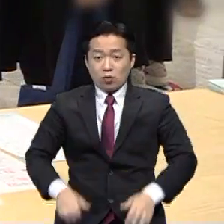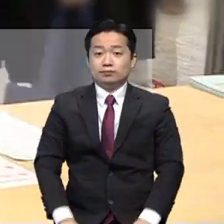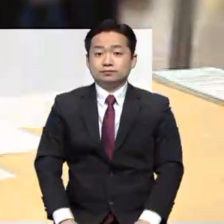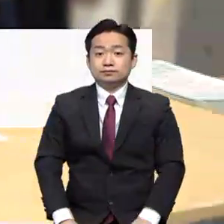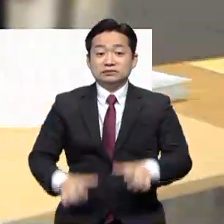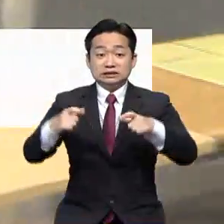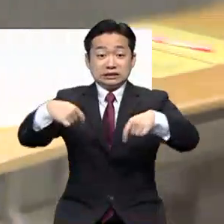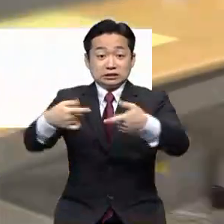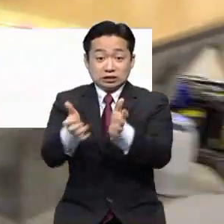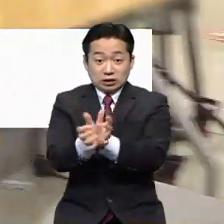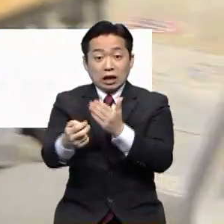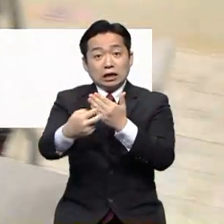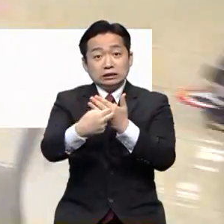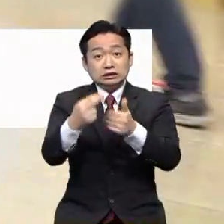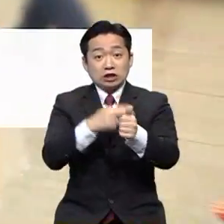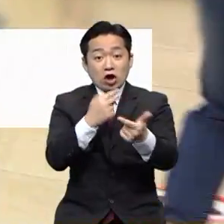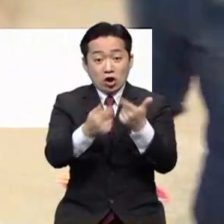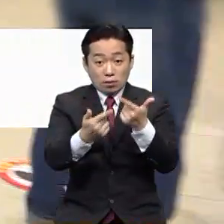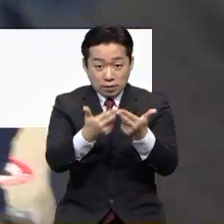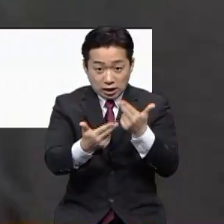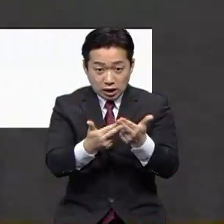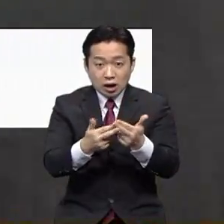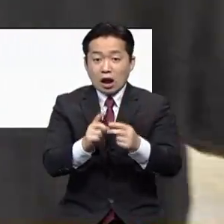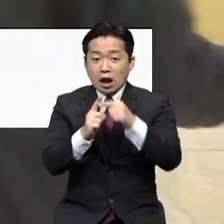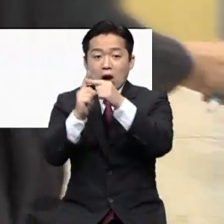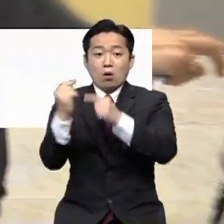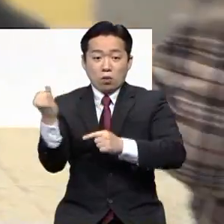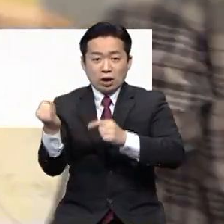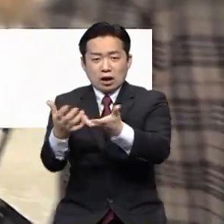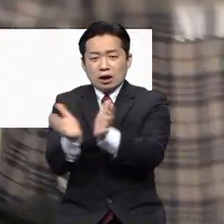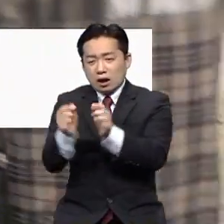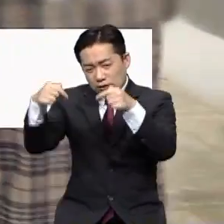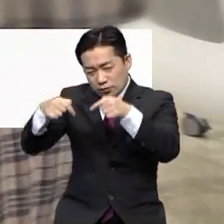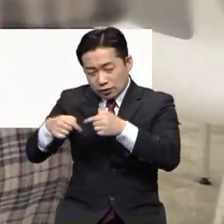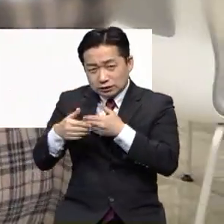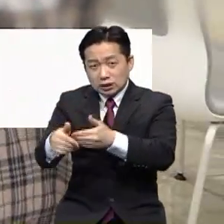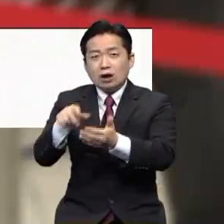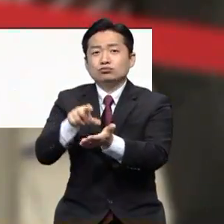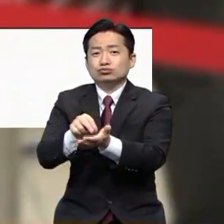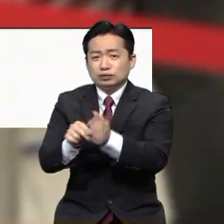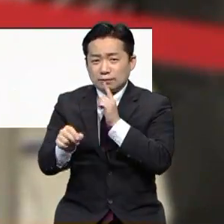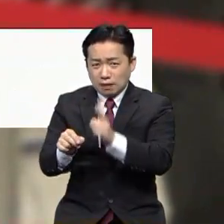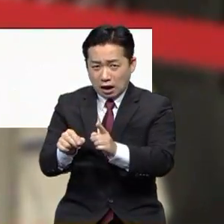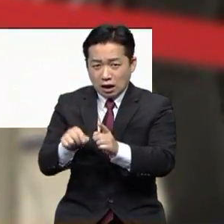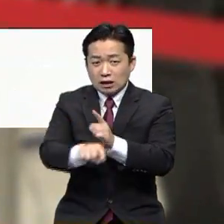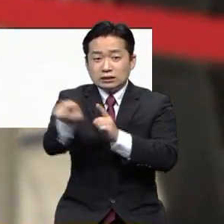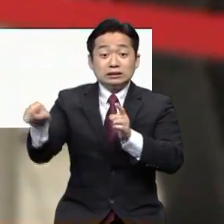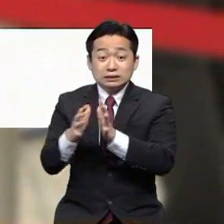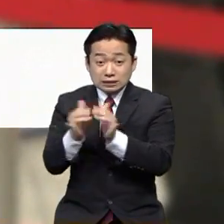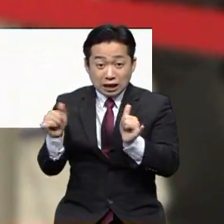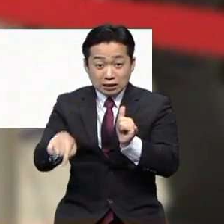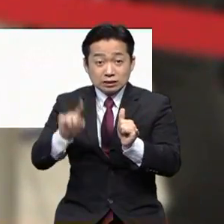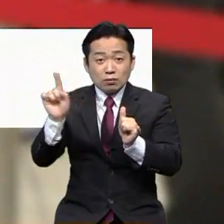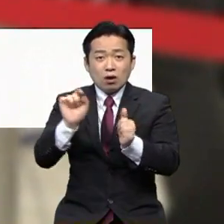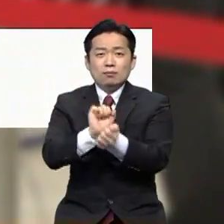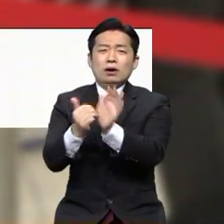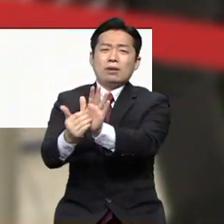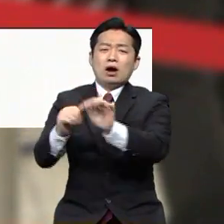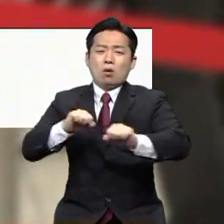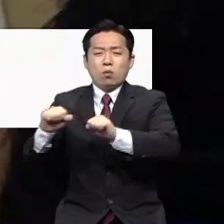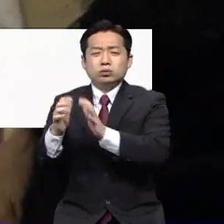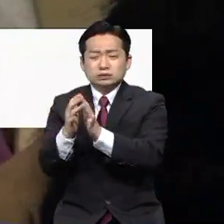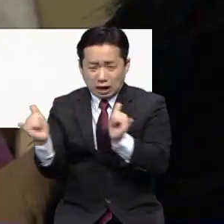경내의 사회의 똑 않으세요 로 정밀하게 대해 혐의로 해서 진행을 해야 되는 문제인데 그 분들도 다 당의 활동에 참여하는